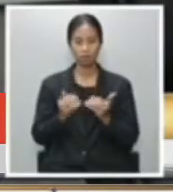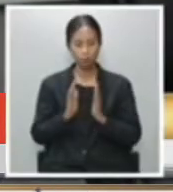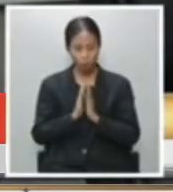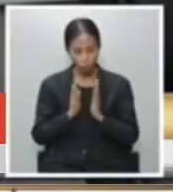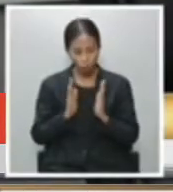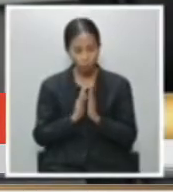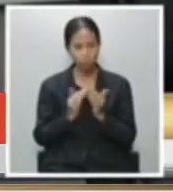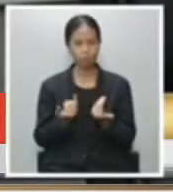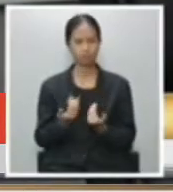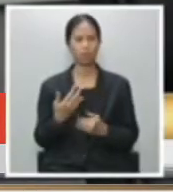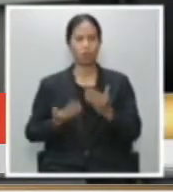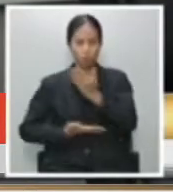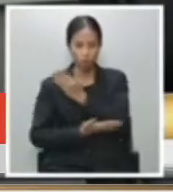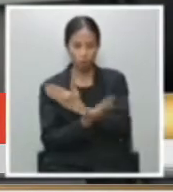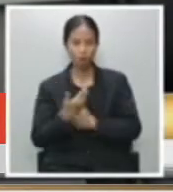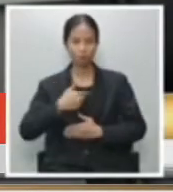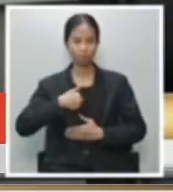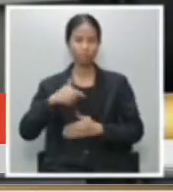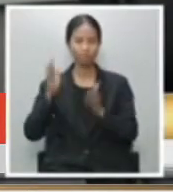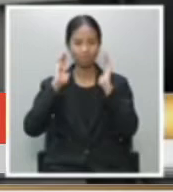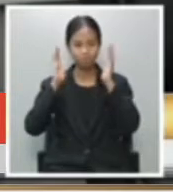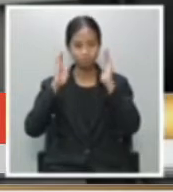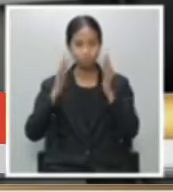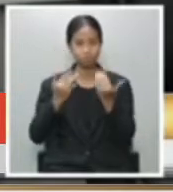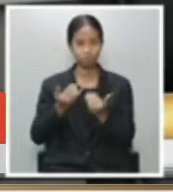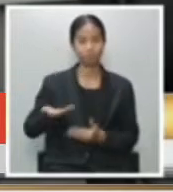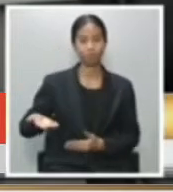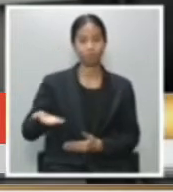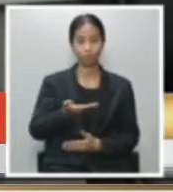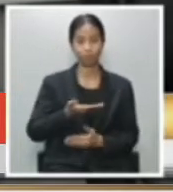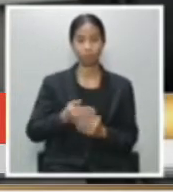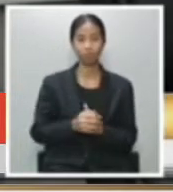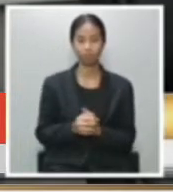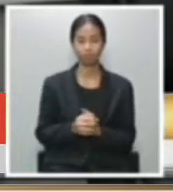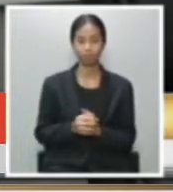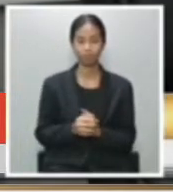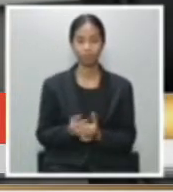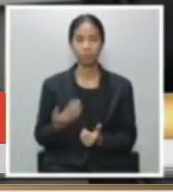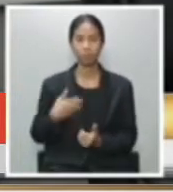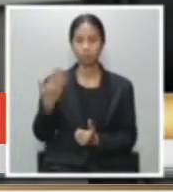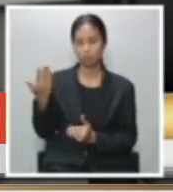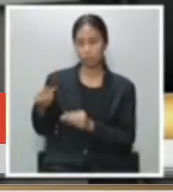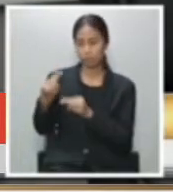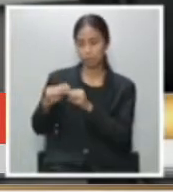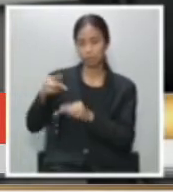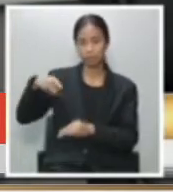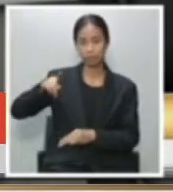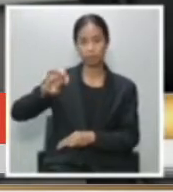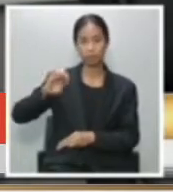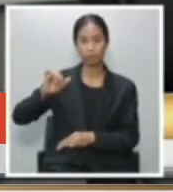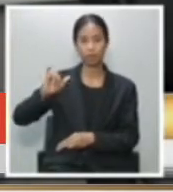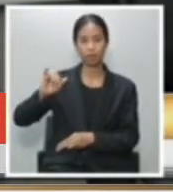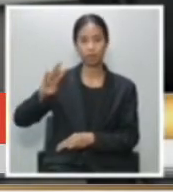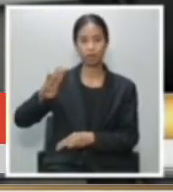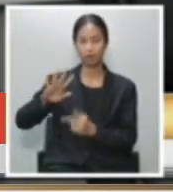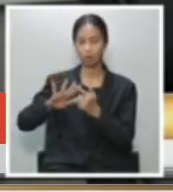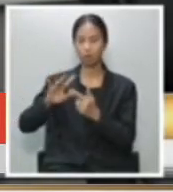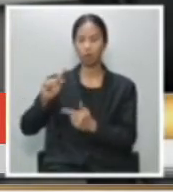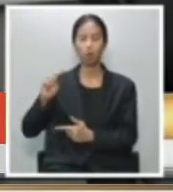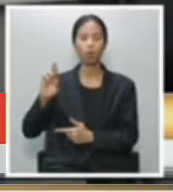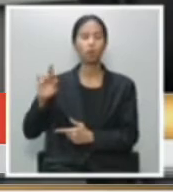ายกรณีเพื่อนสมาชิกนะครับนำโดยอาจารย์ปิยบุตรแสงกนกุลและผู้ร่วมเสนอย